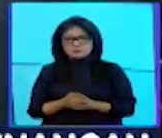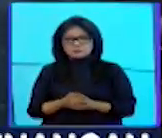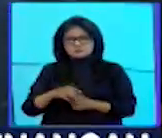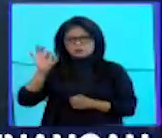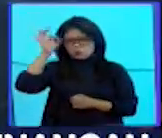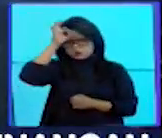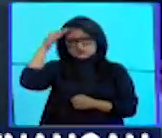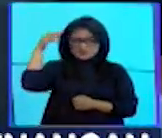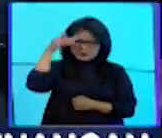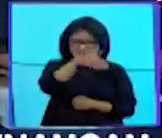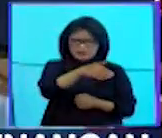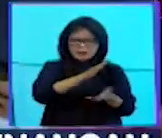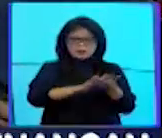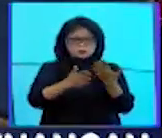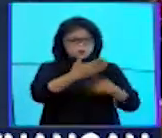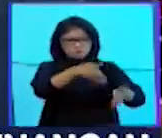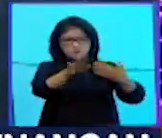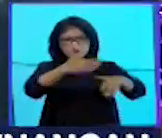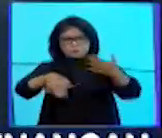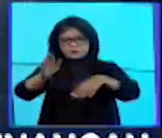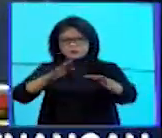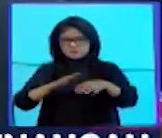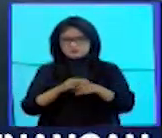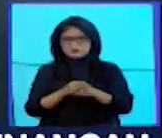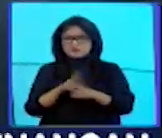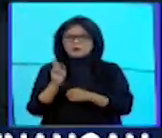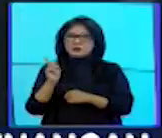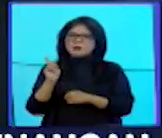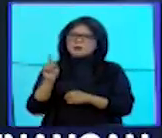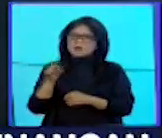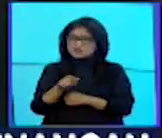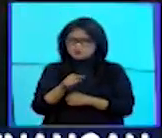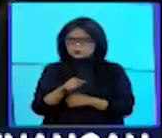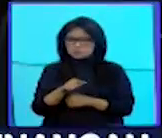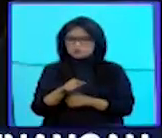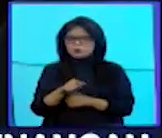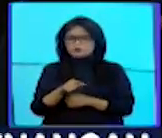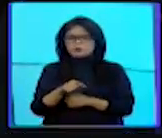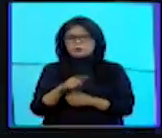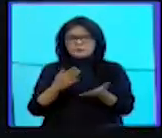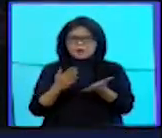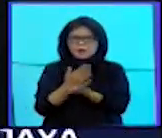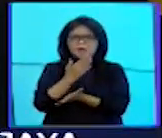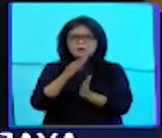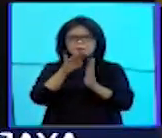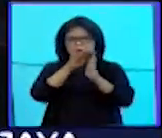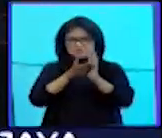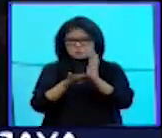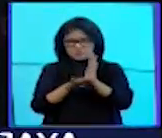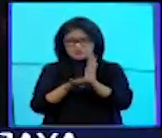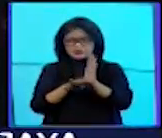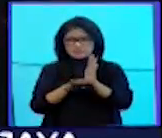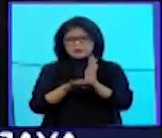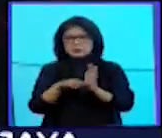Karena melanggar ketentuan PPKM, polisi akan menyelidiki inisiator konvoi supporter Persija ini. Ya, itu yang masih kami